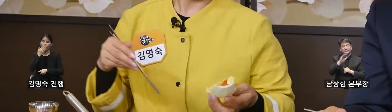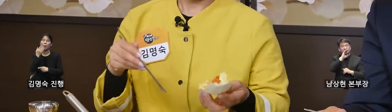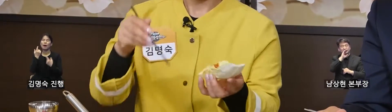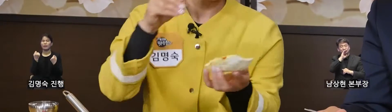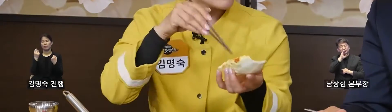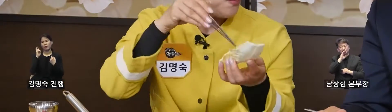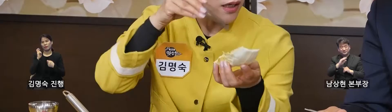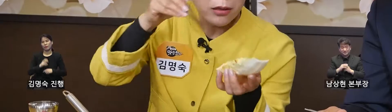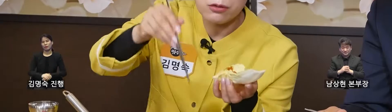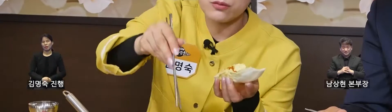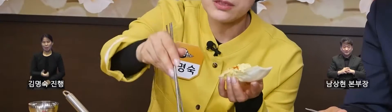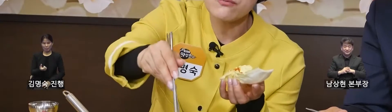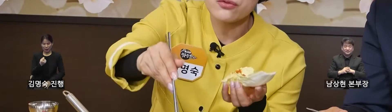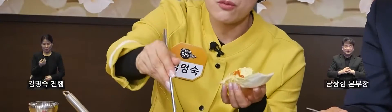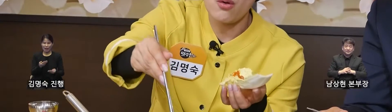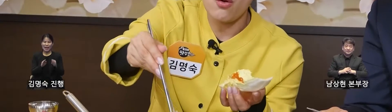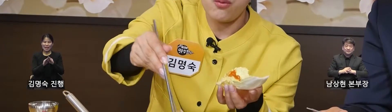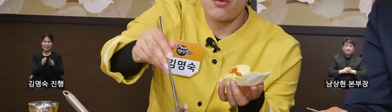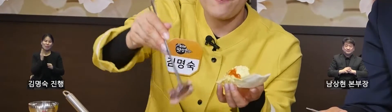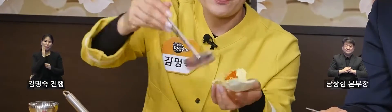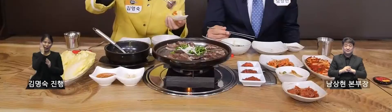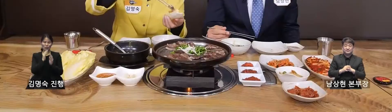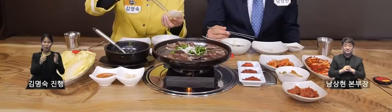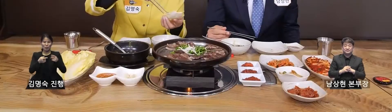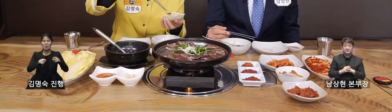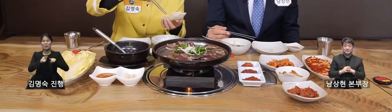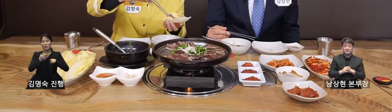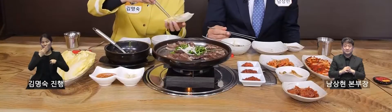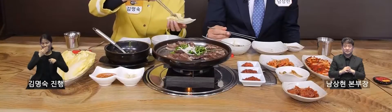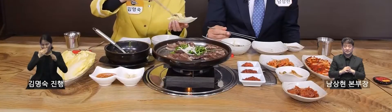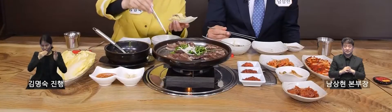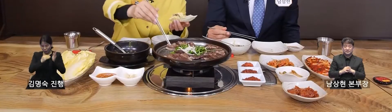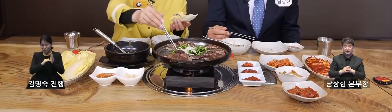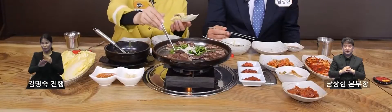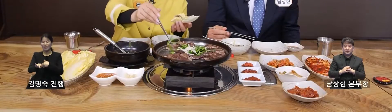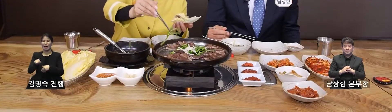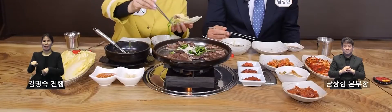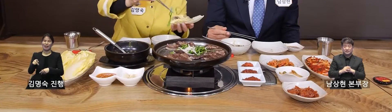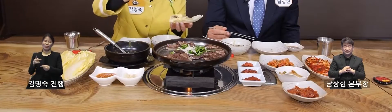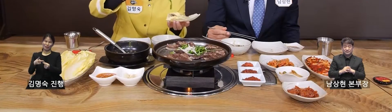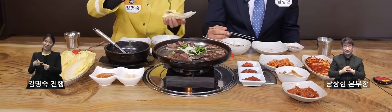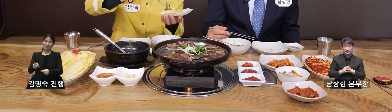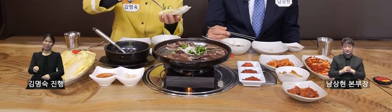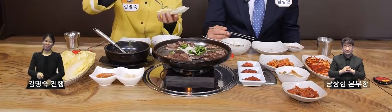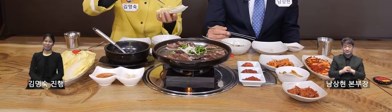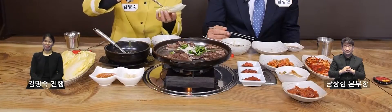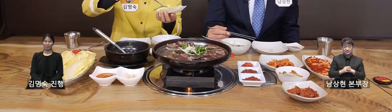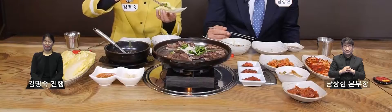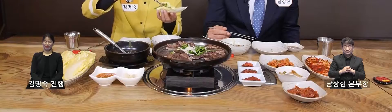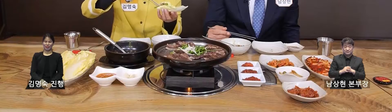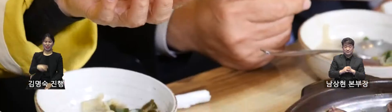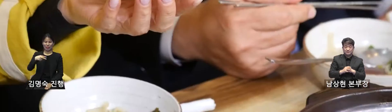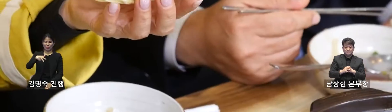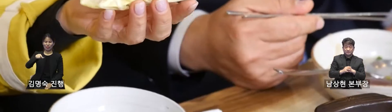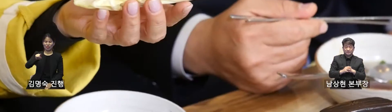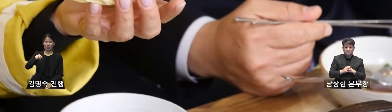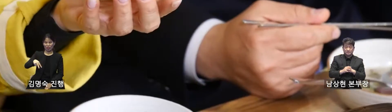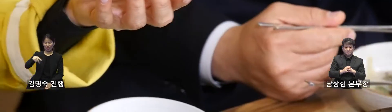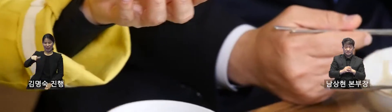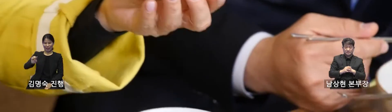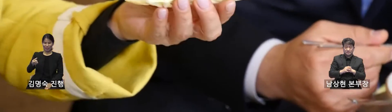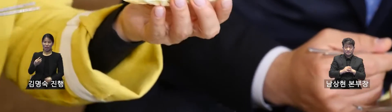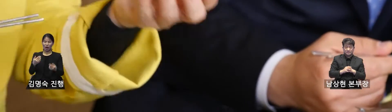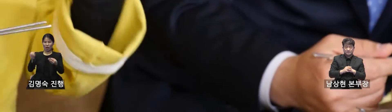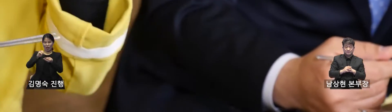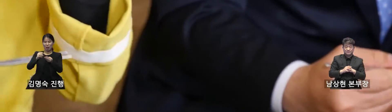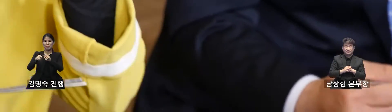그렇죠. 저희 그럼 빨리 그러면 쌈부터 먹어보고. 네. 쌈부터 일단 먹어보고 젓갈을 또 올려서 먹어보도록